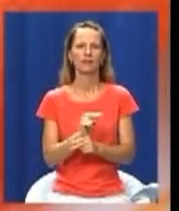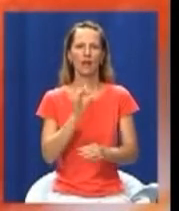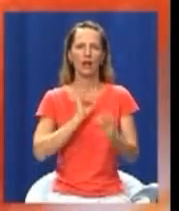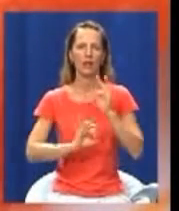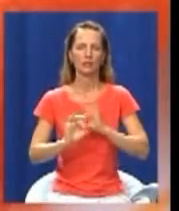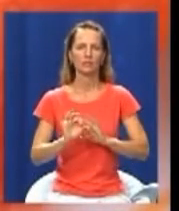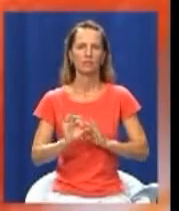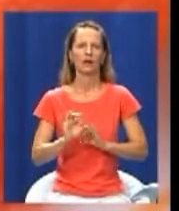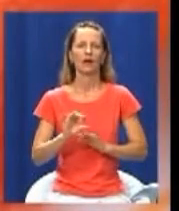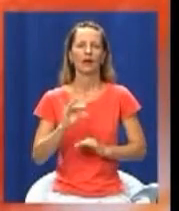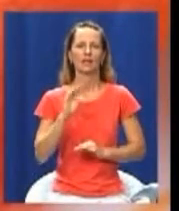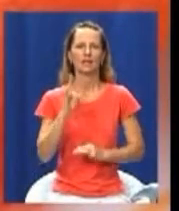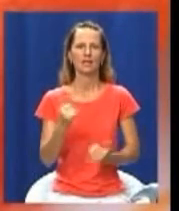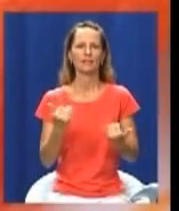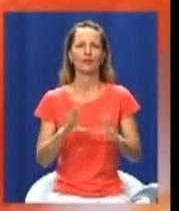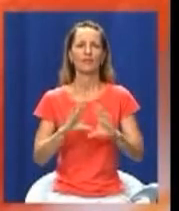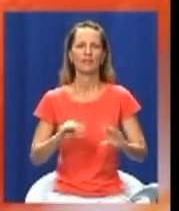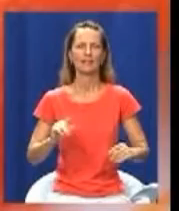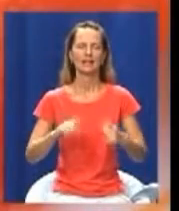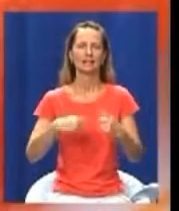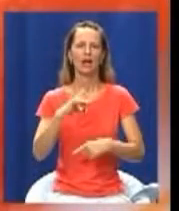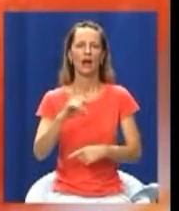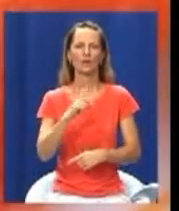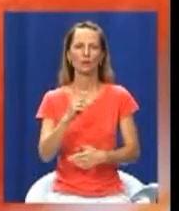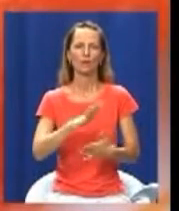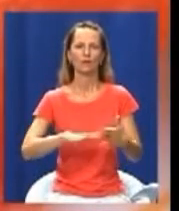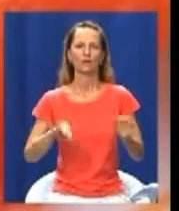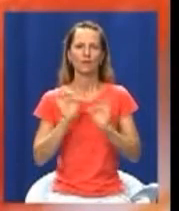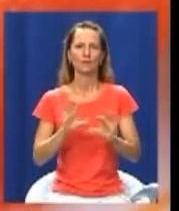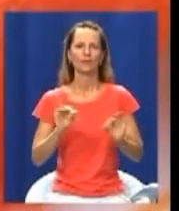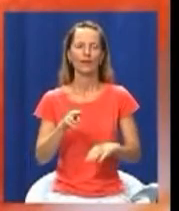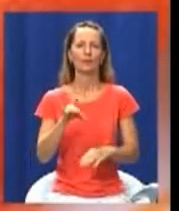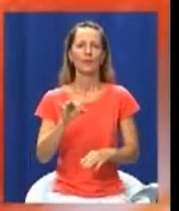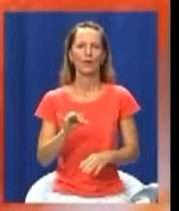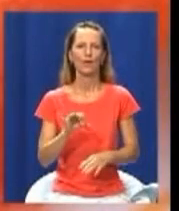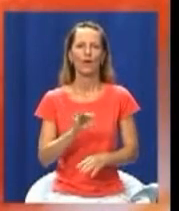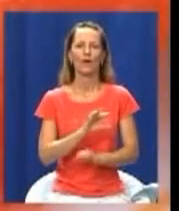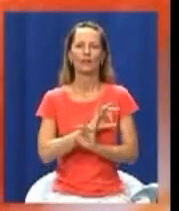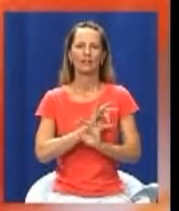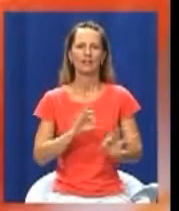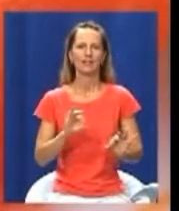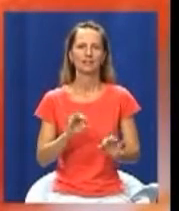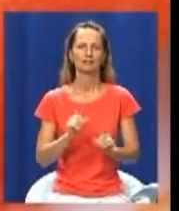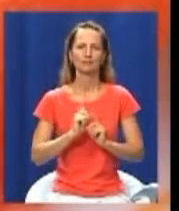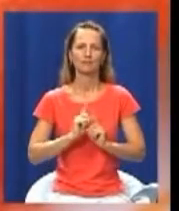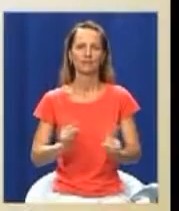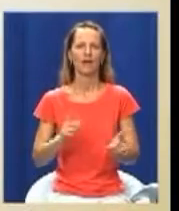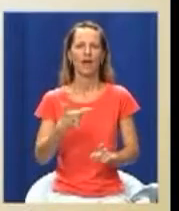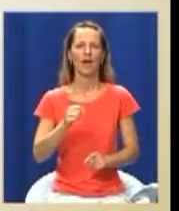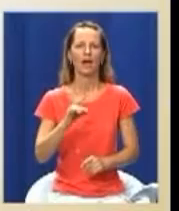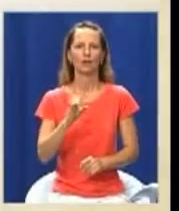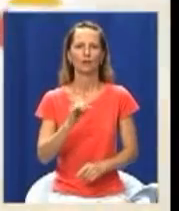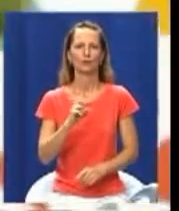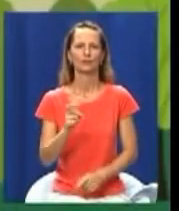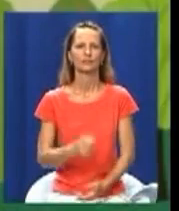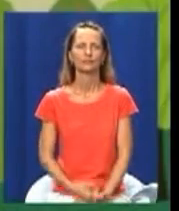На сьогодні в мене все. Та наступного разу продовжу розповідати вам про чудовий особливий гарбуз.